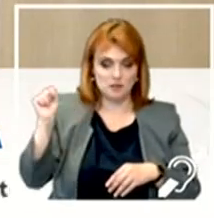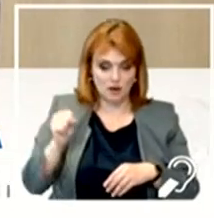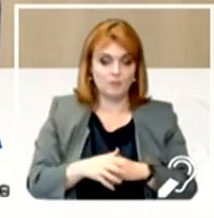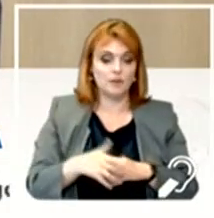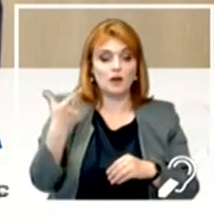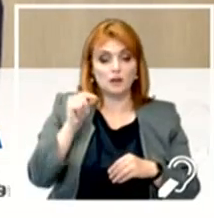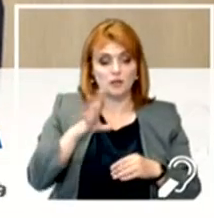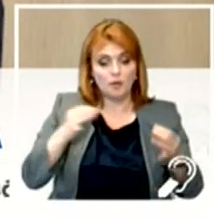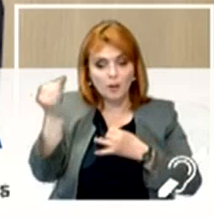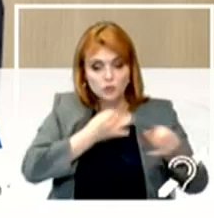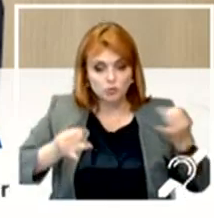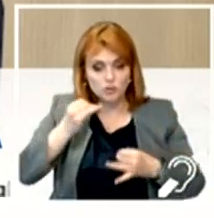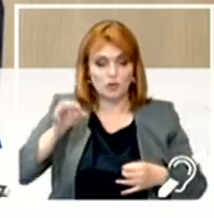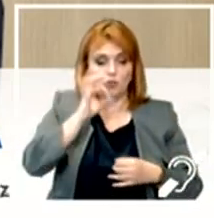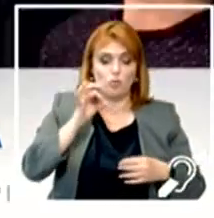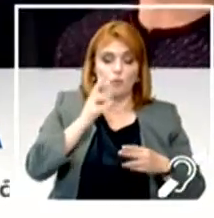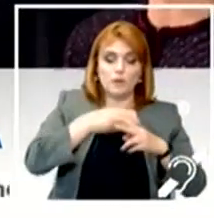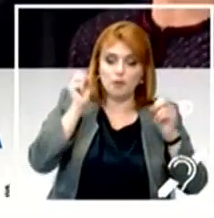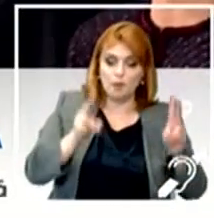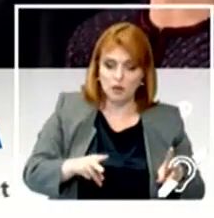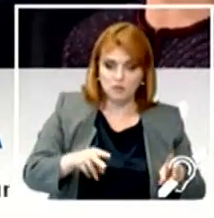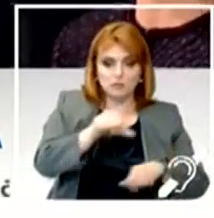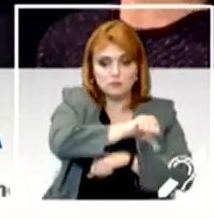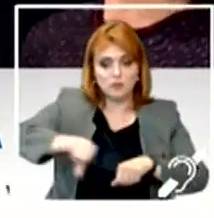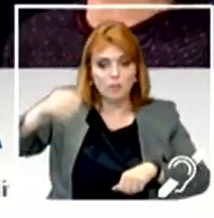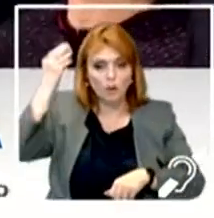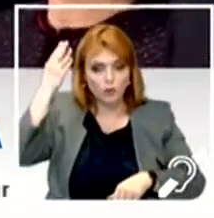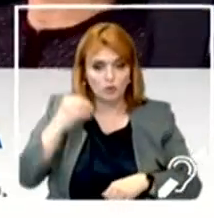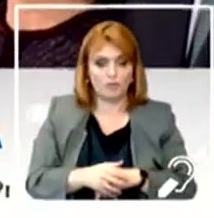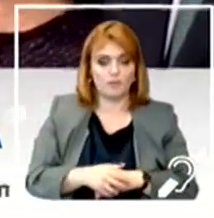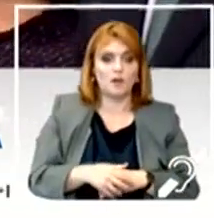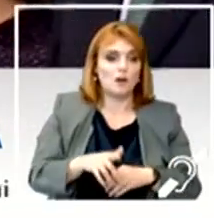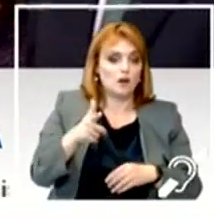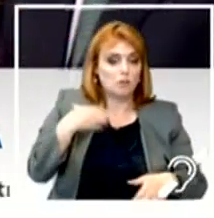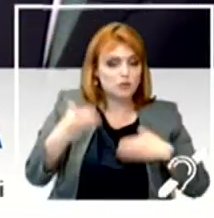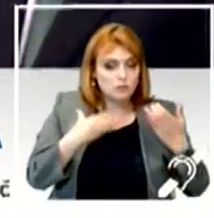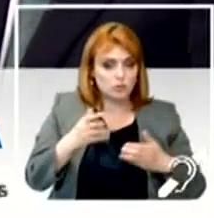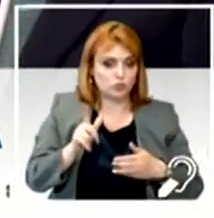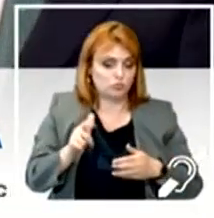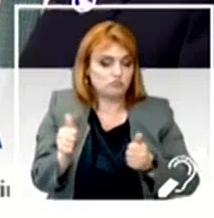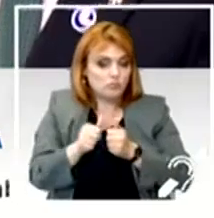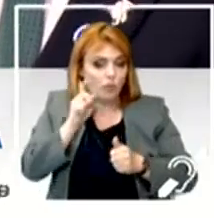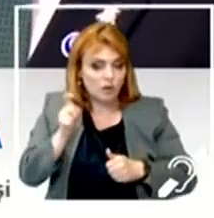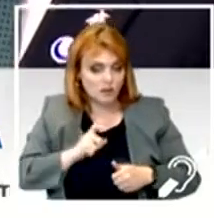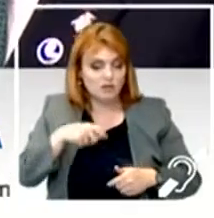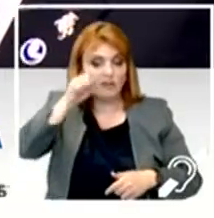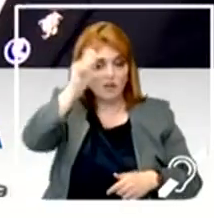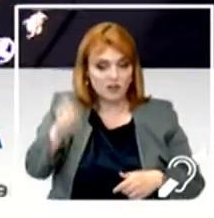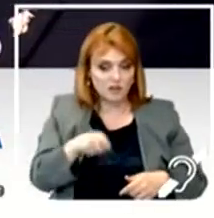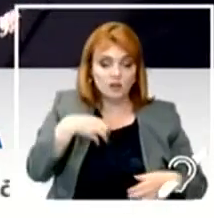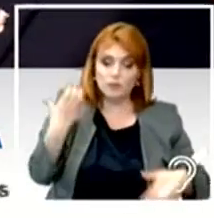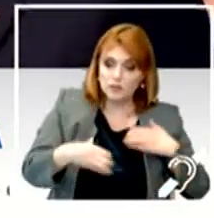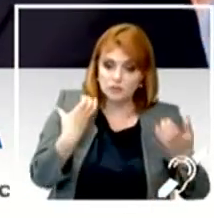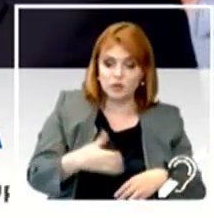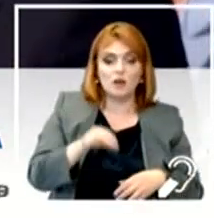pentru securitatea Republicii Moldova cauzate de războiul ruso-ucrainean. În timpul întrevederii, Maia Sandu a reafirmat angajamentele Republicii Moldova de